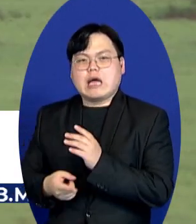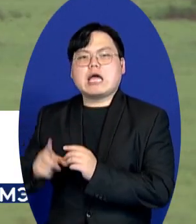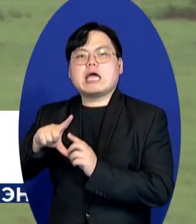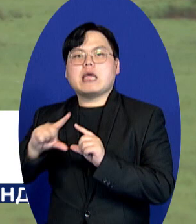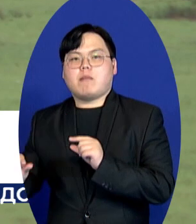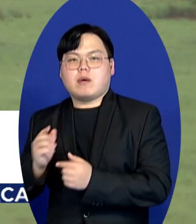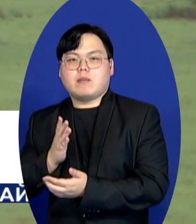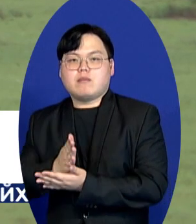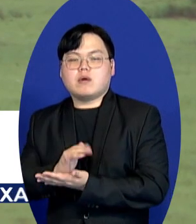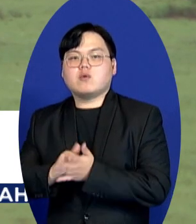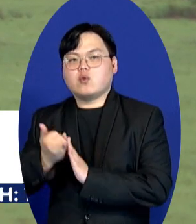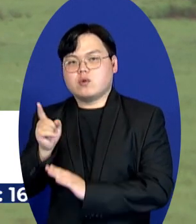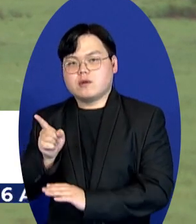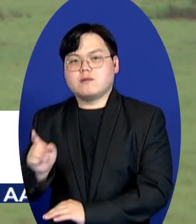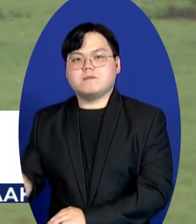байгаа юм а.